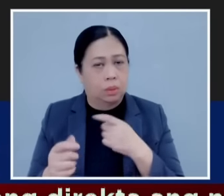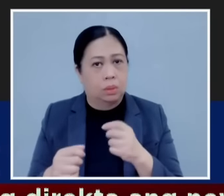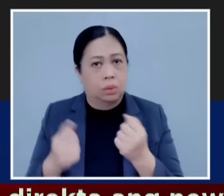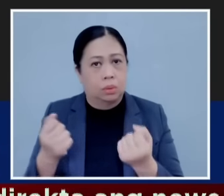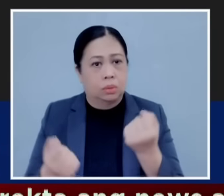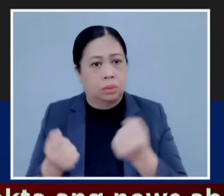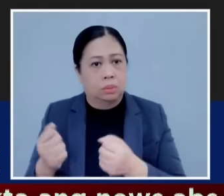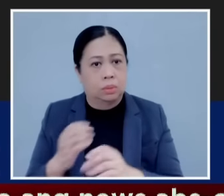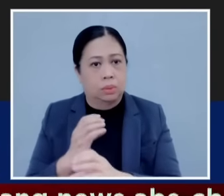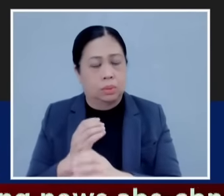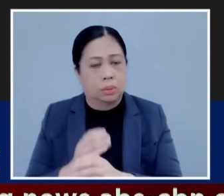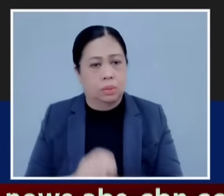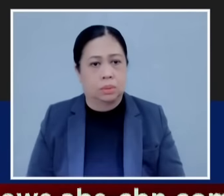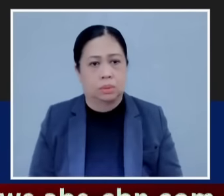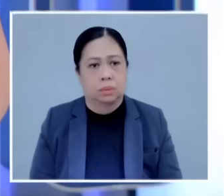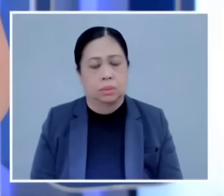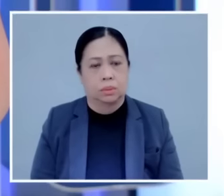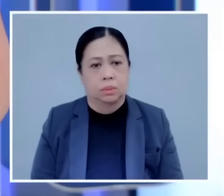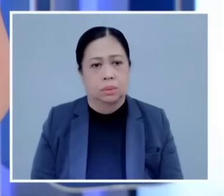kotse.